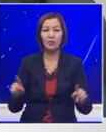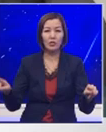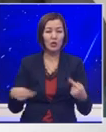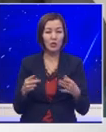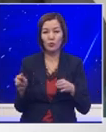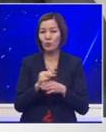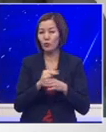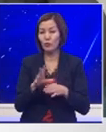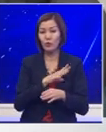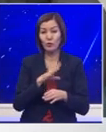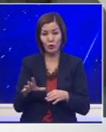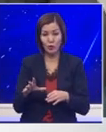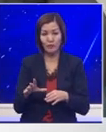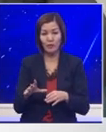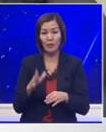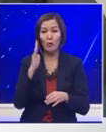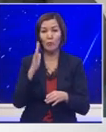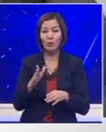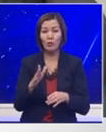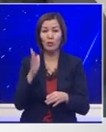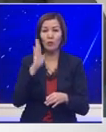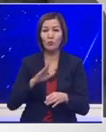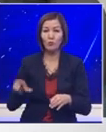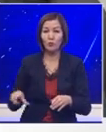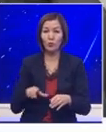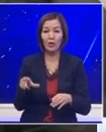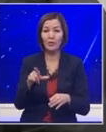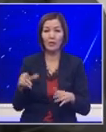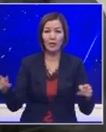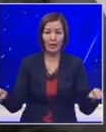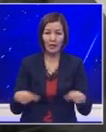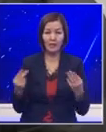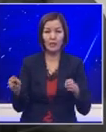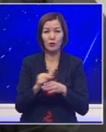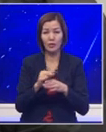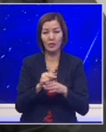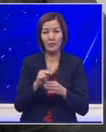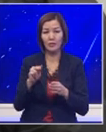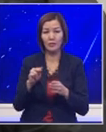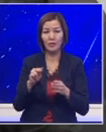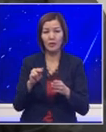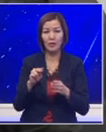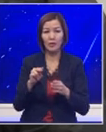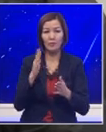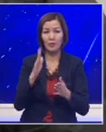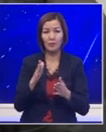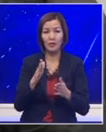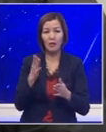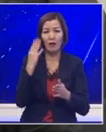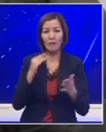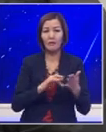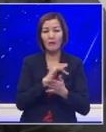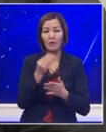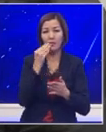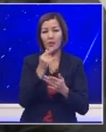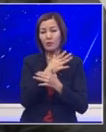істелмеген. Келешекте сол канал жүрсе, мен ойлаймын, жаңағы біздің жаңағы Алматы қаласының жаңағы азық-түлік